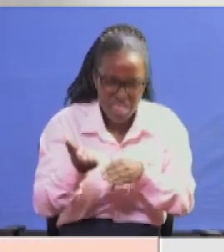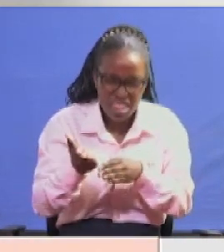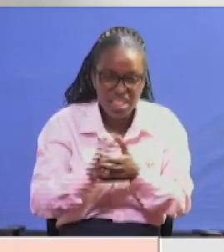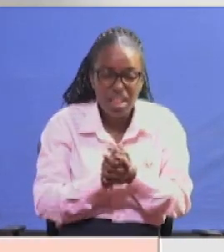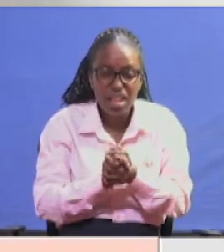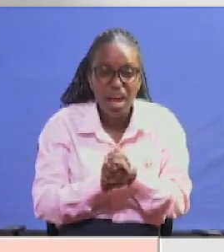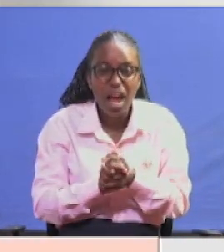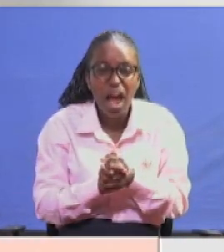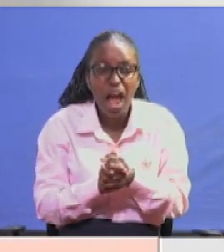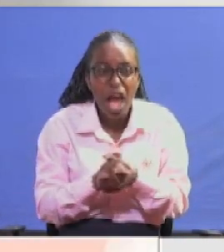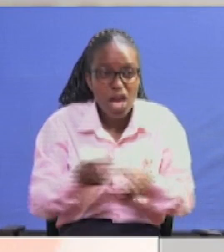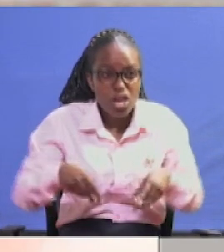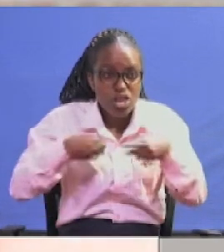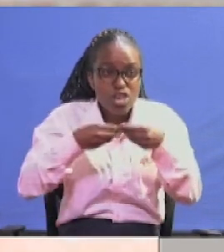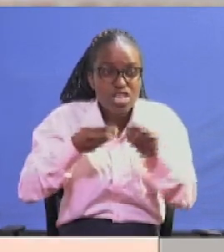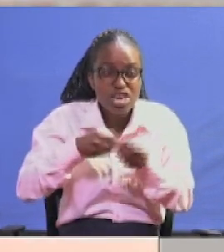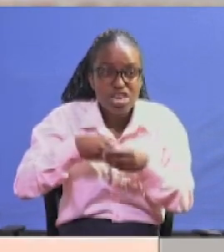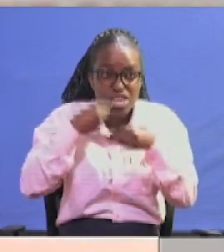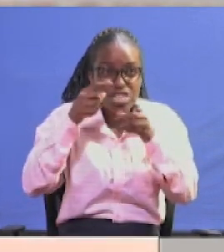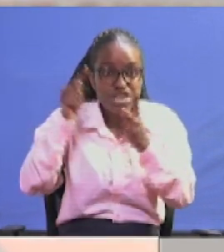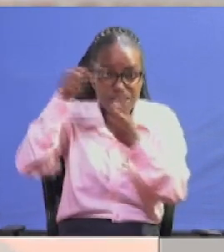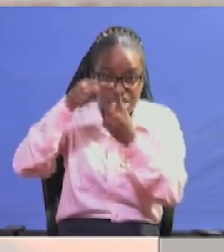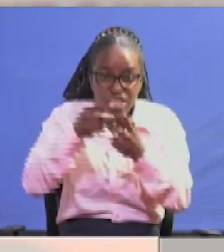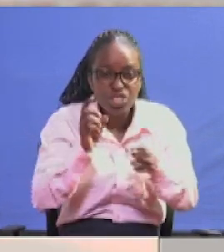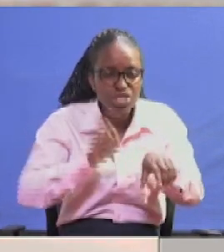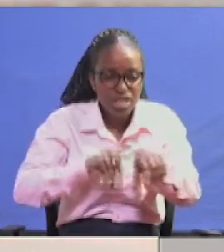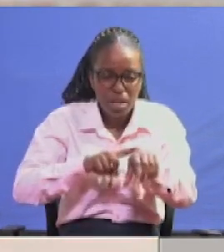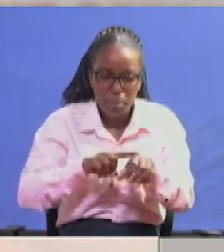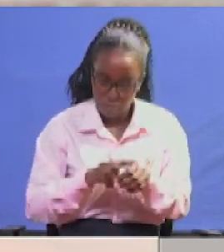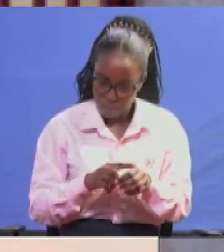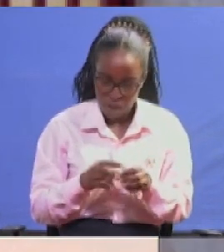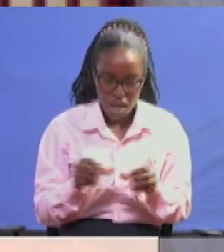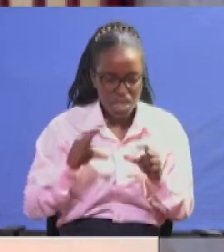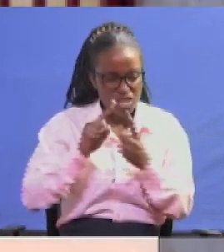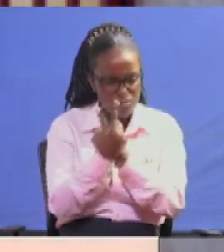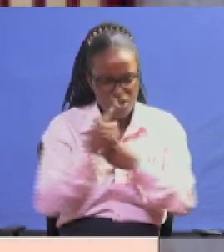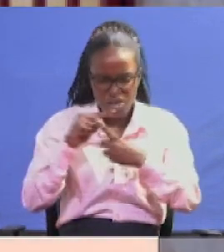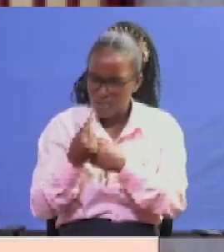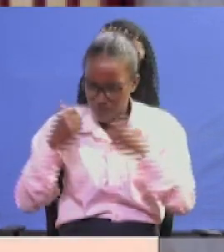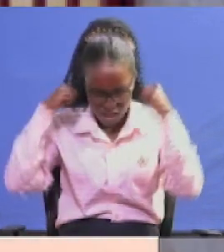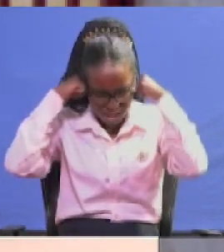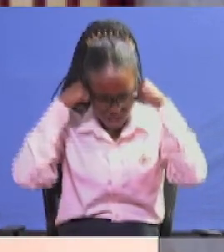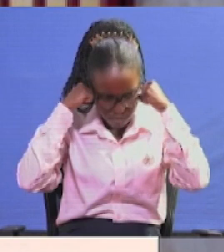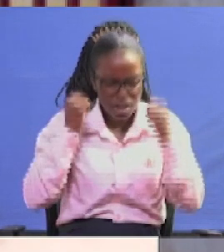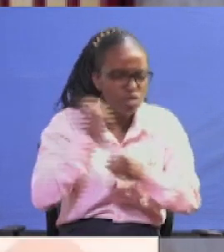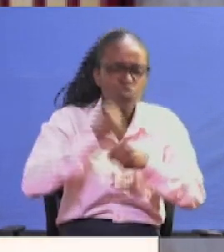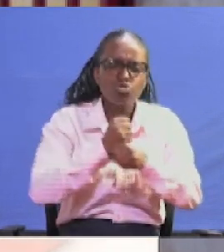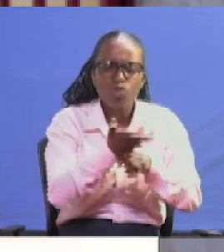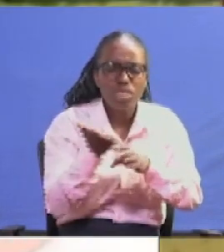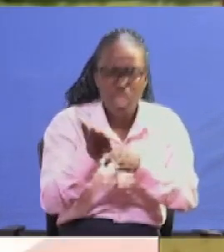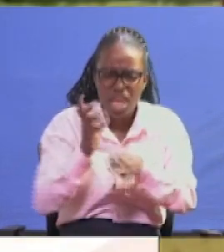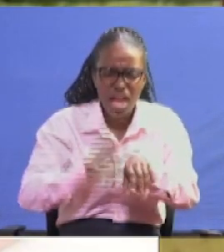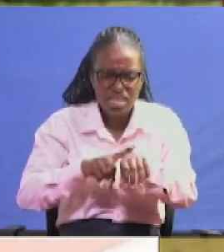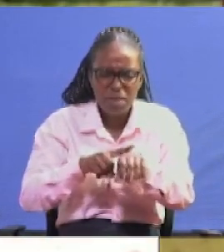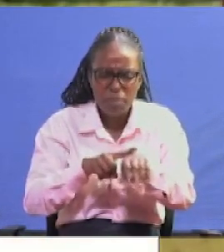wanapaswa kufikisha viwango vinavyohitajika kwa kozi tofauti tofauti watakazofanya. Aidha, malipo ya shilingi